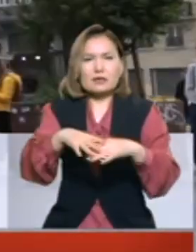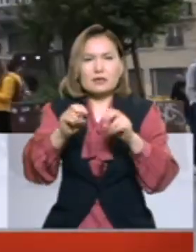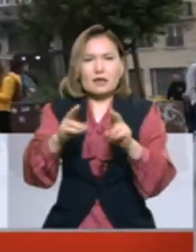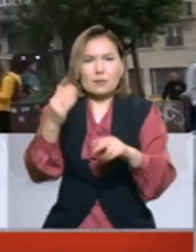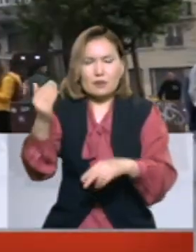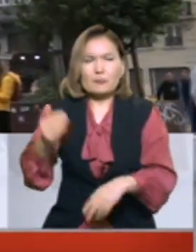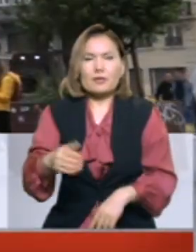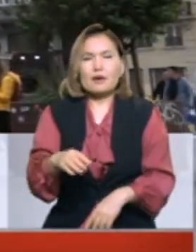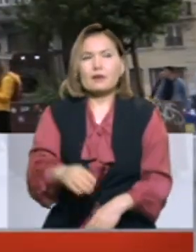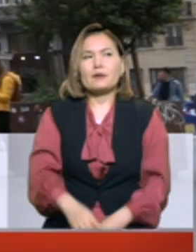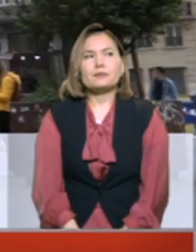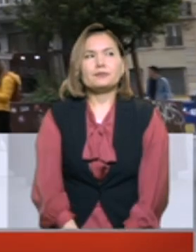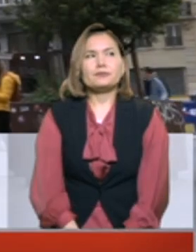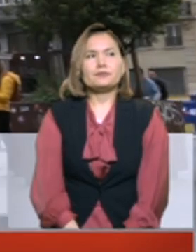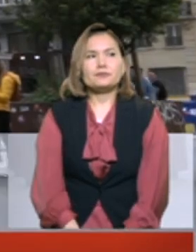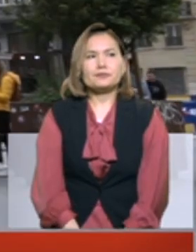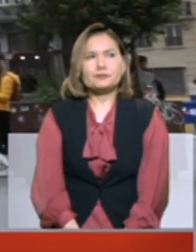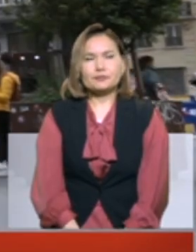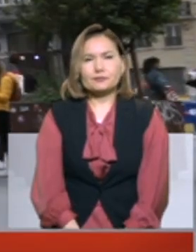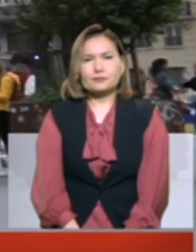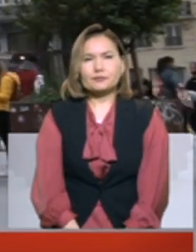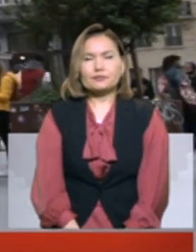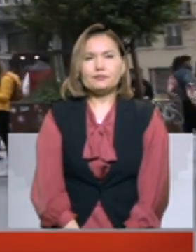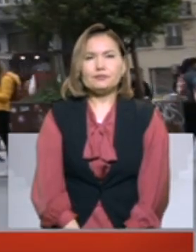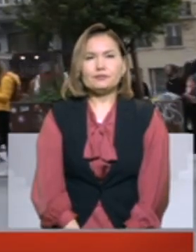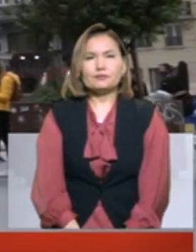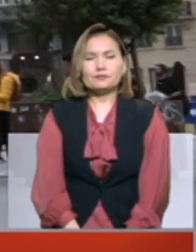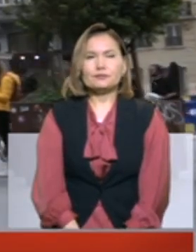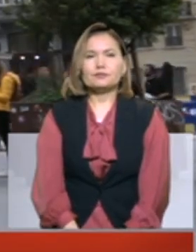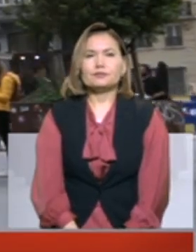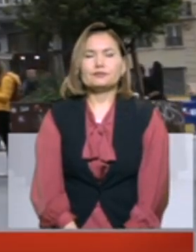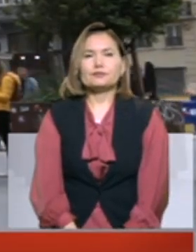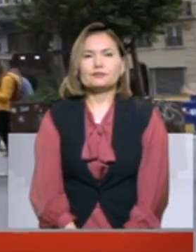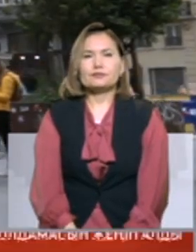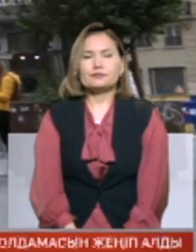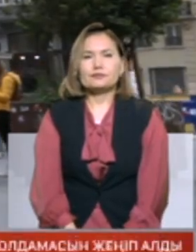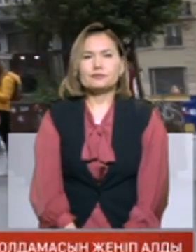Еуропадан Нұрсұлу Қасым, Бауыржан Дүйсенбекұлы, Қазақстан ұлттық телеарнасы.